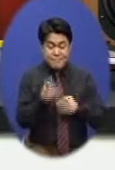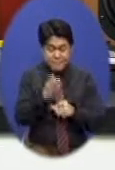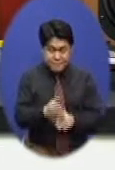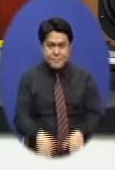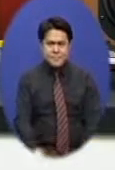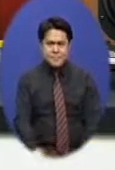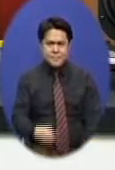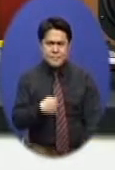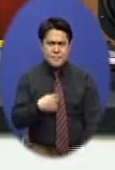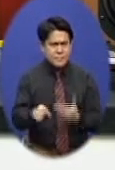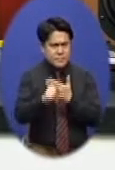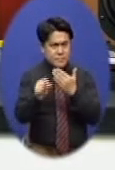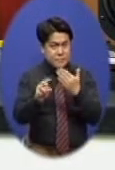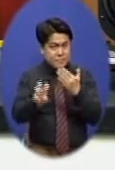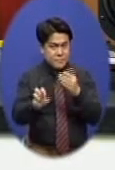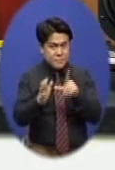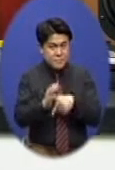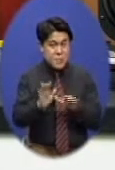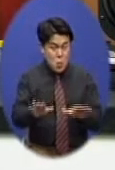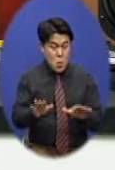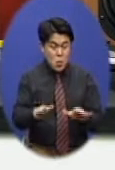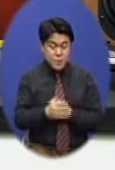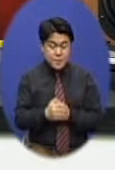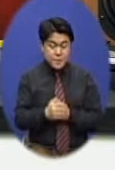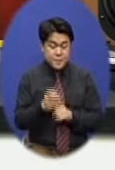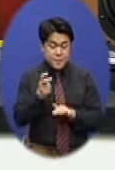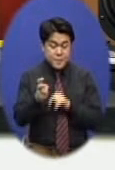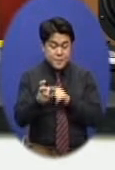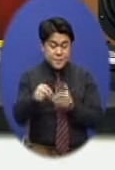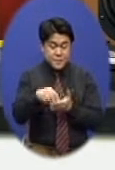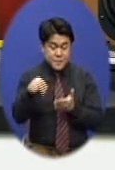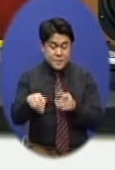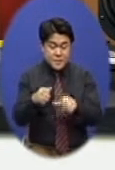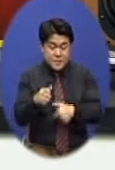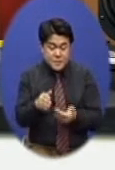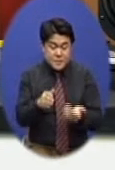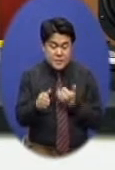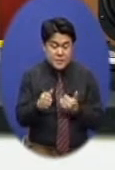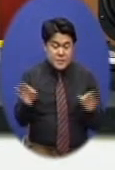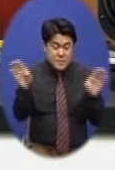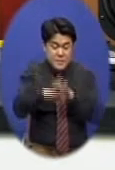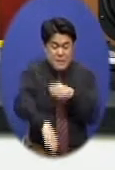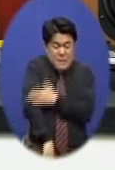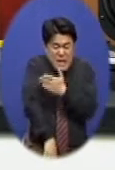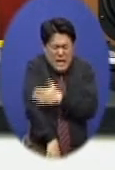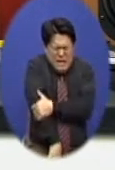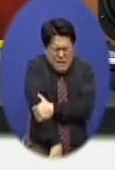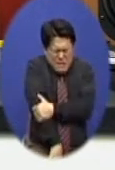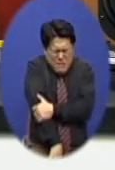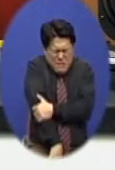네. 내가 9월 30일 날 네. 옷에서 내리는데 내리기 전에 문을 닫아가지고 팔을 쳤거든요.